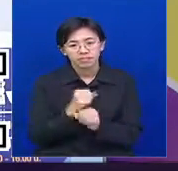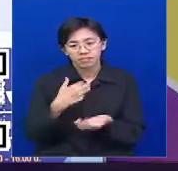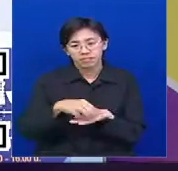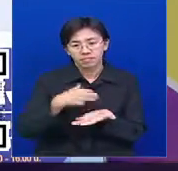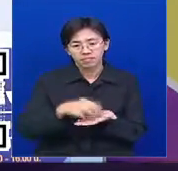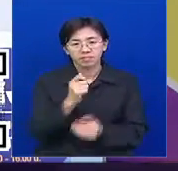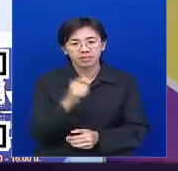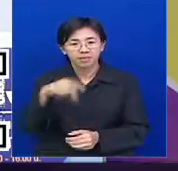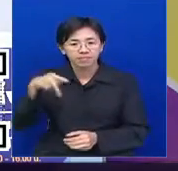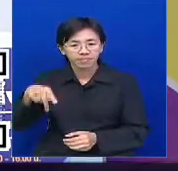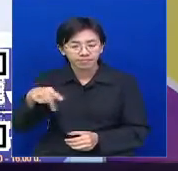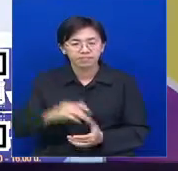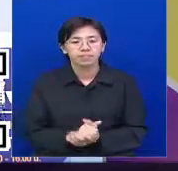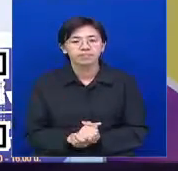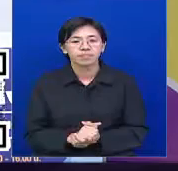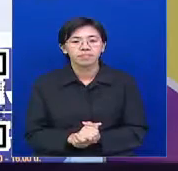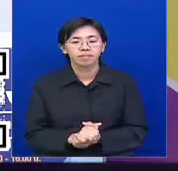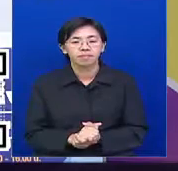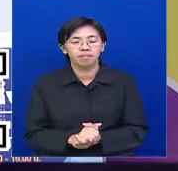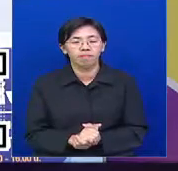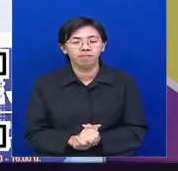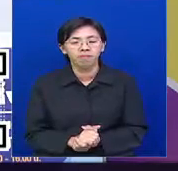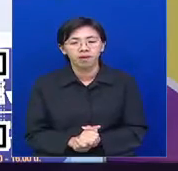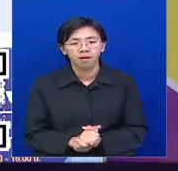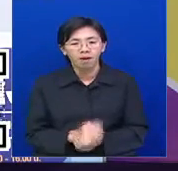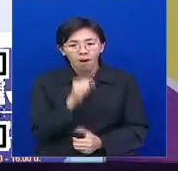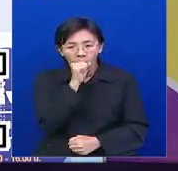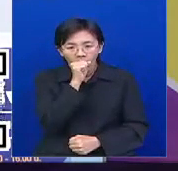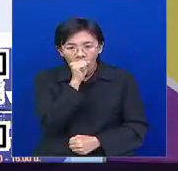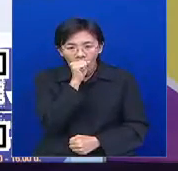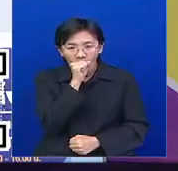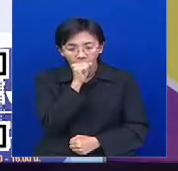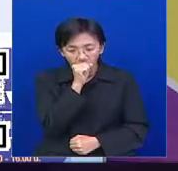านแอปพลิเคชัน Rapid Report ครับซึ่งจะทราบผลอย่างไม่เป็นทางการก